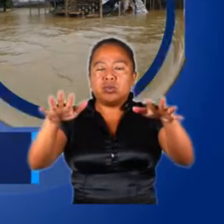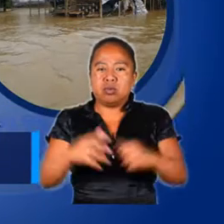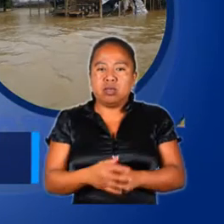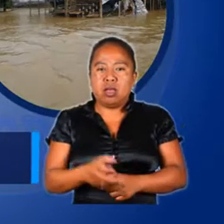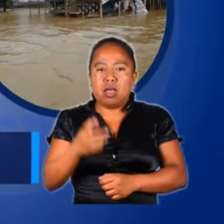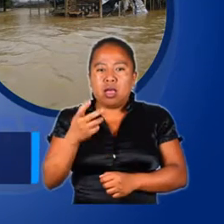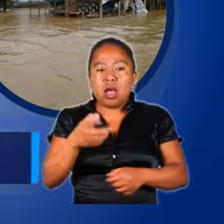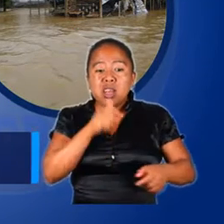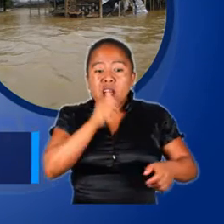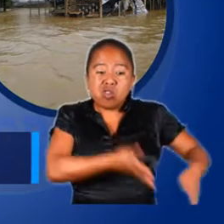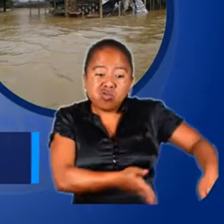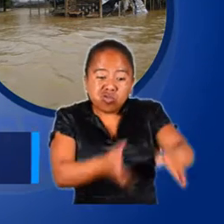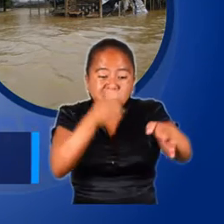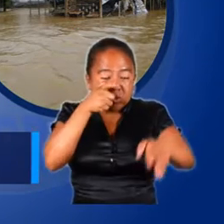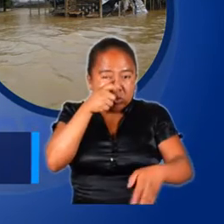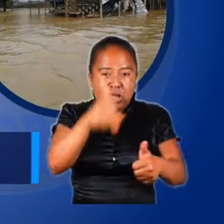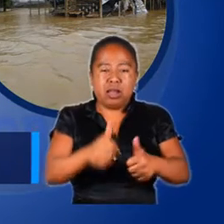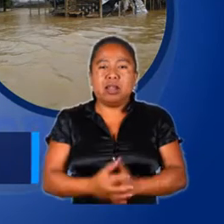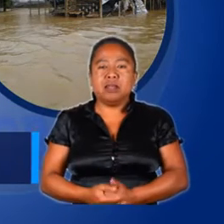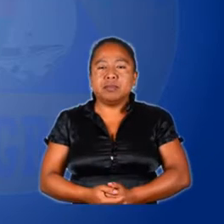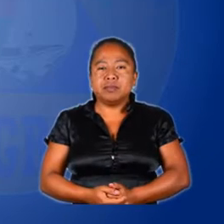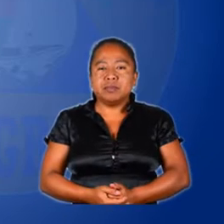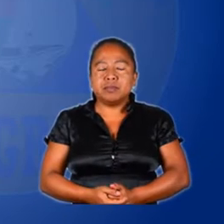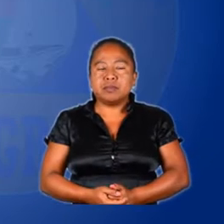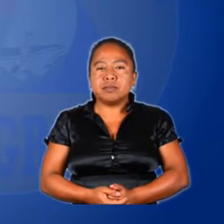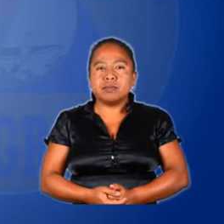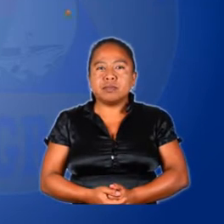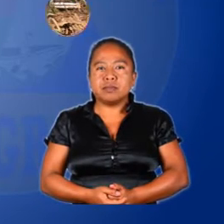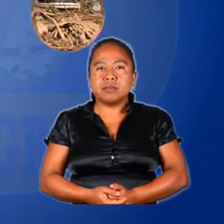mety hiakatra tampoka ny rano. Arao maso tsara ny moron-drano.